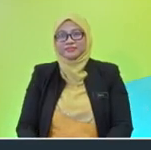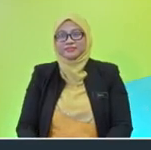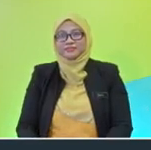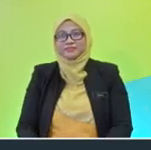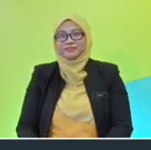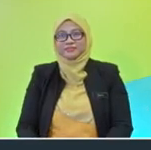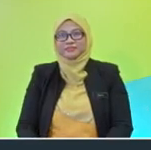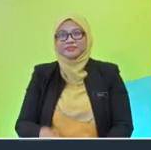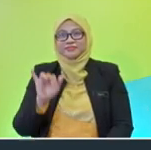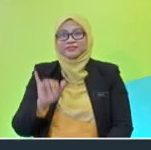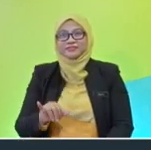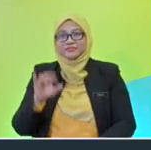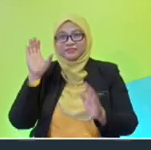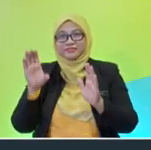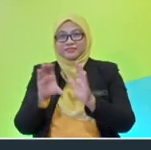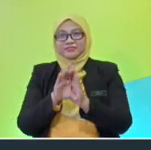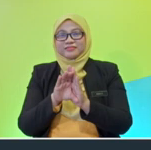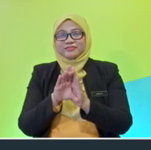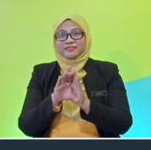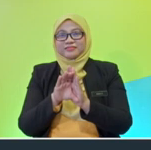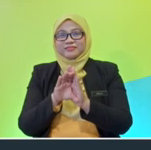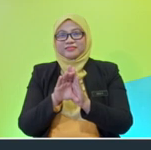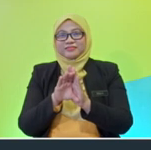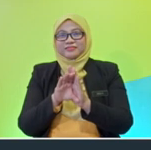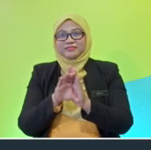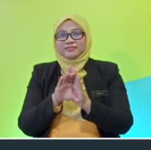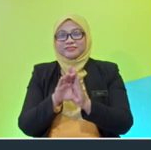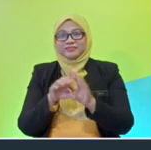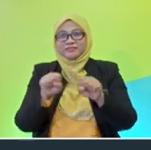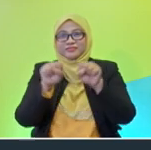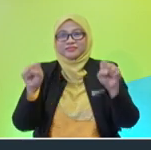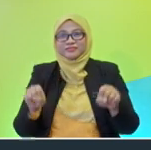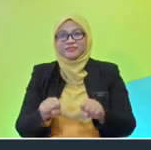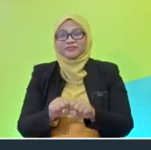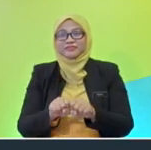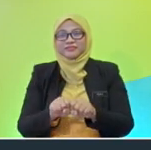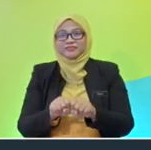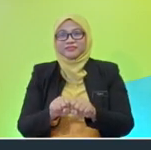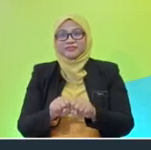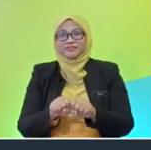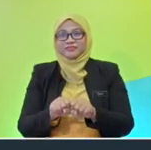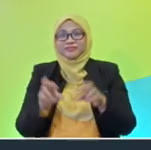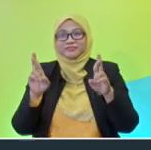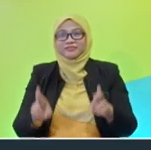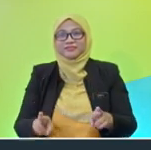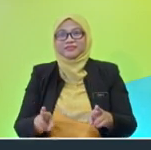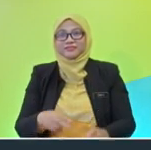yang menggambarkan situasi rakyat sedang menghadap Raja